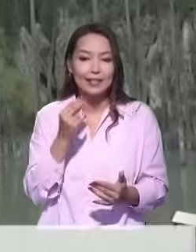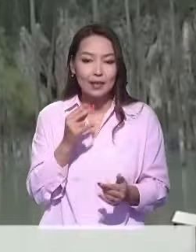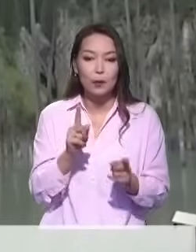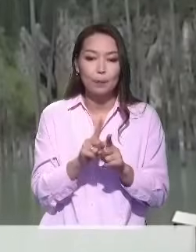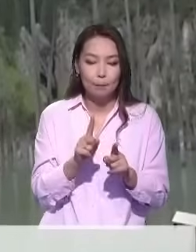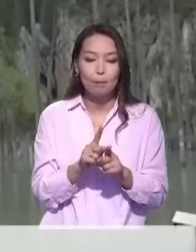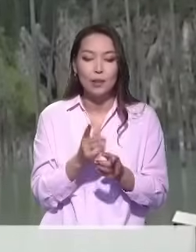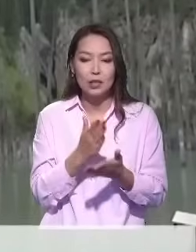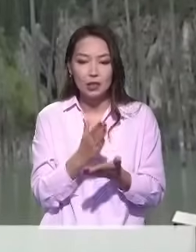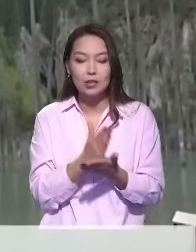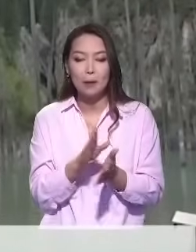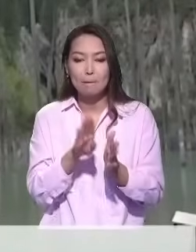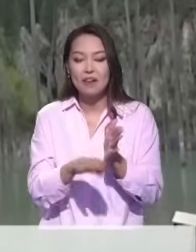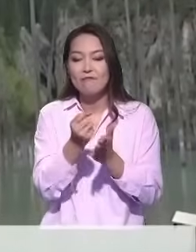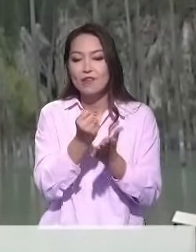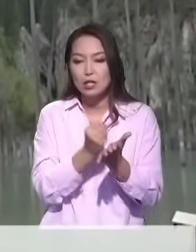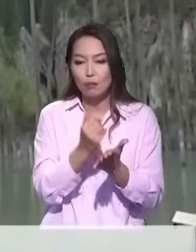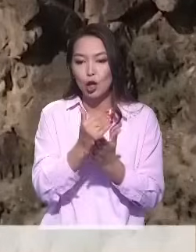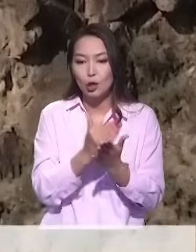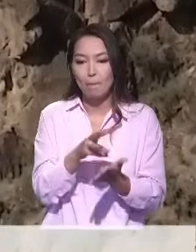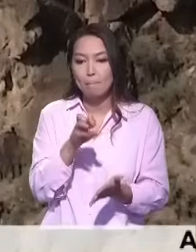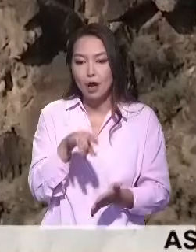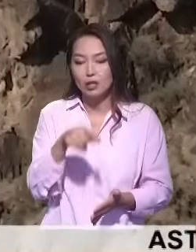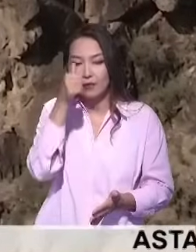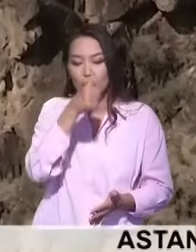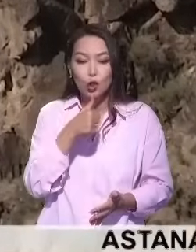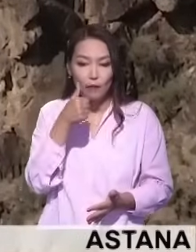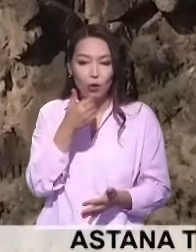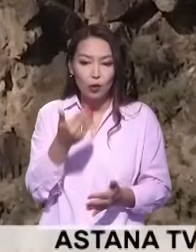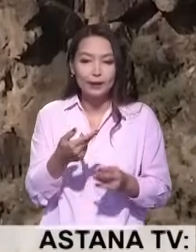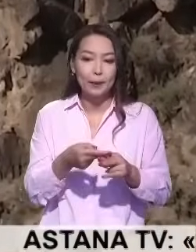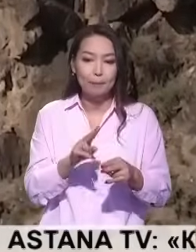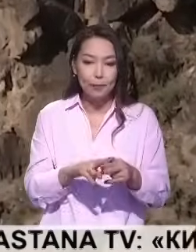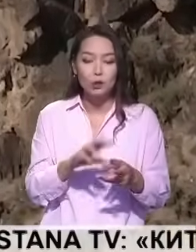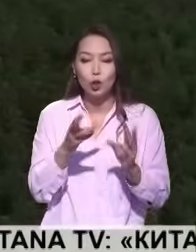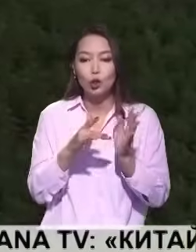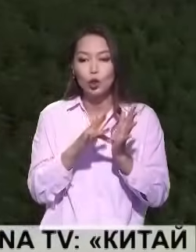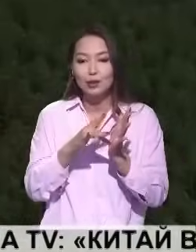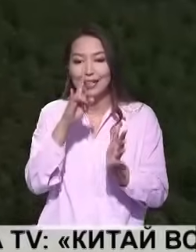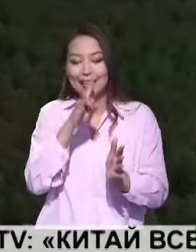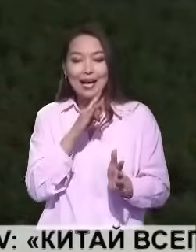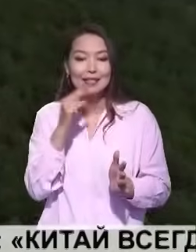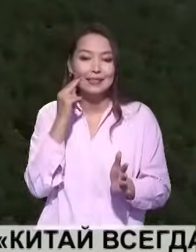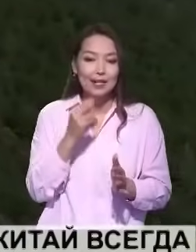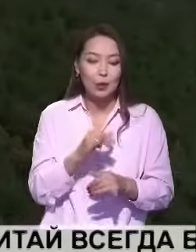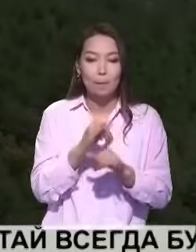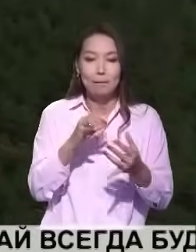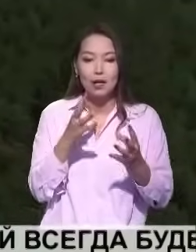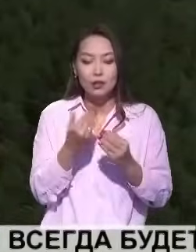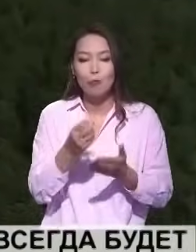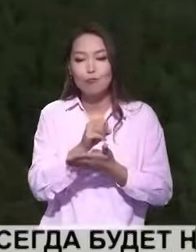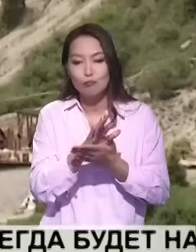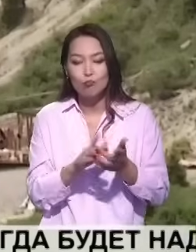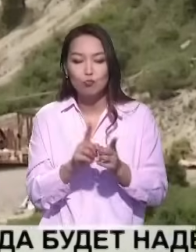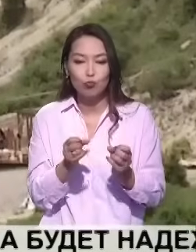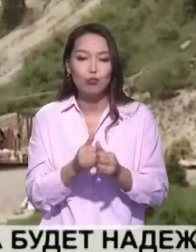основе действует безвизовый режим. В марте этого года в Пекине был торжественно открыт год туризма Казахстана в Китае. В следующем году его продолжением станет